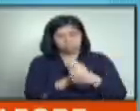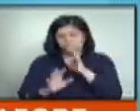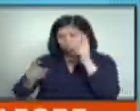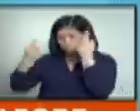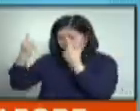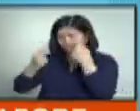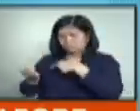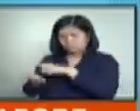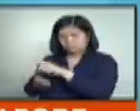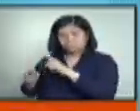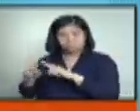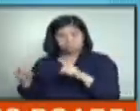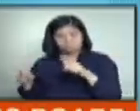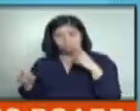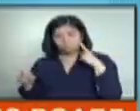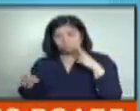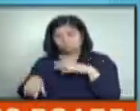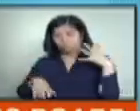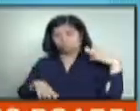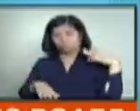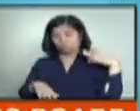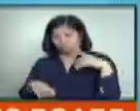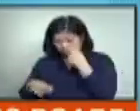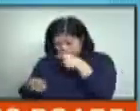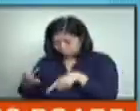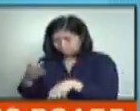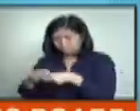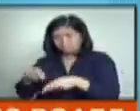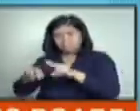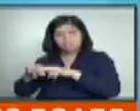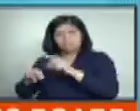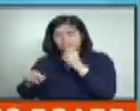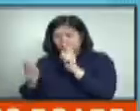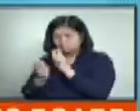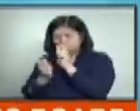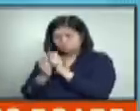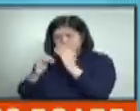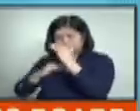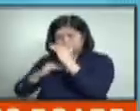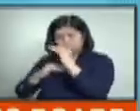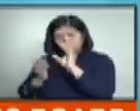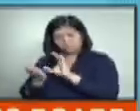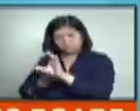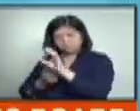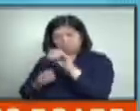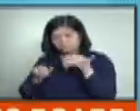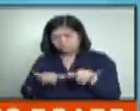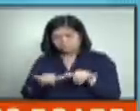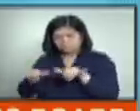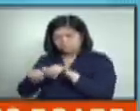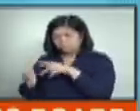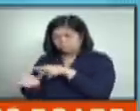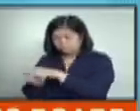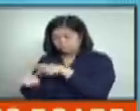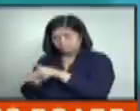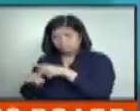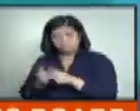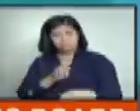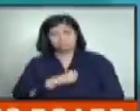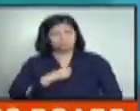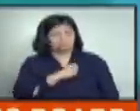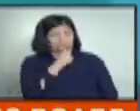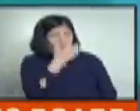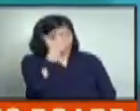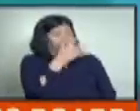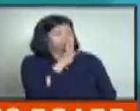magalala, babayaran ka nito. Pero tatayin mo to, kasi wala sa usapan natin to eh. Ang usapan kasi natin dyan, lansam, dun sa linear meter, binabayaran kita. Sorry sir, hindi ako